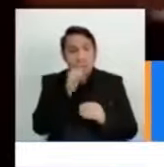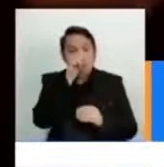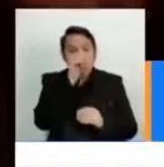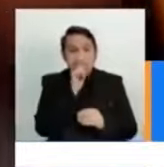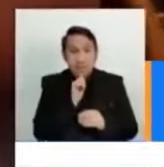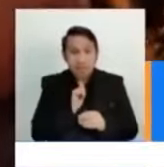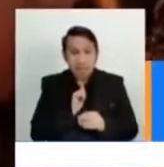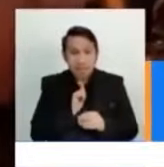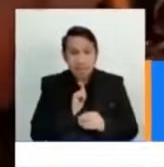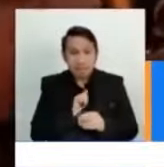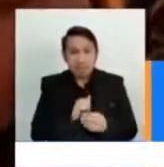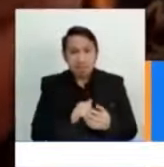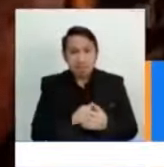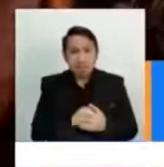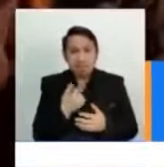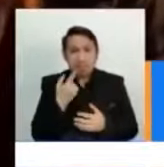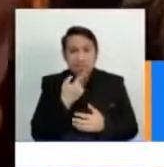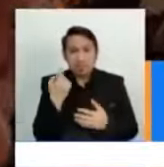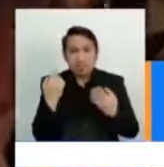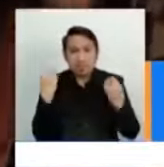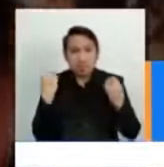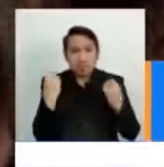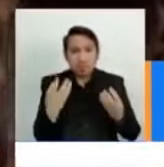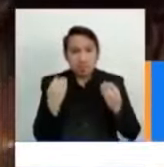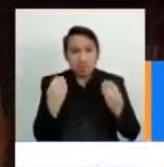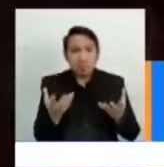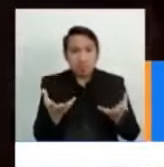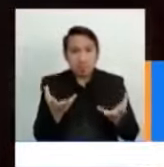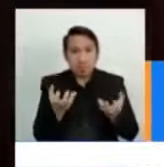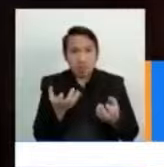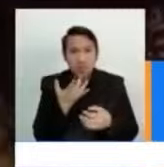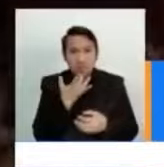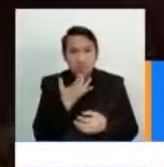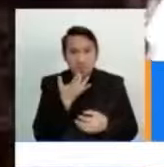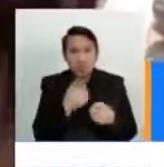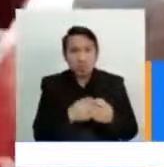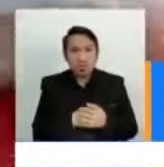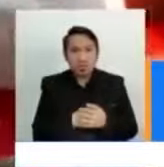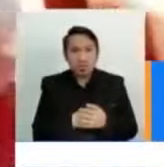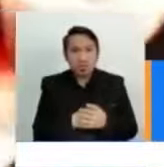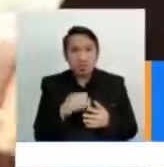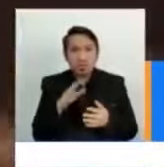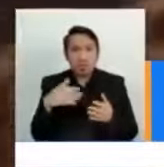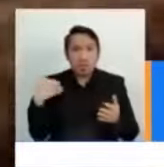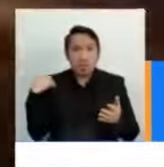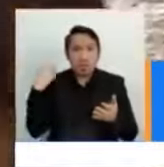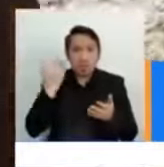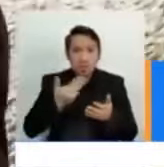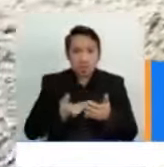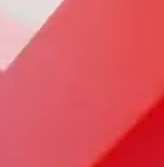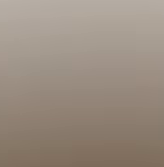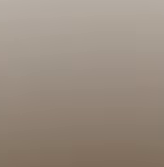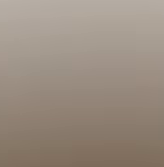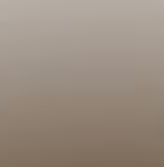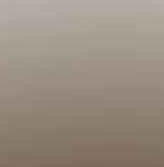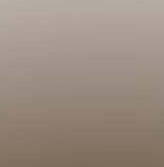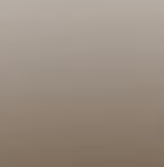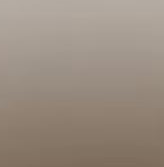syempre, marami talagang gustong tumikim. Yes, pero pagdating nyo naman dito, panigurado na talagang busog na busog kayo dahil